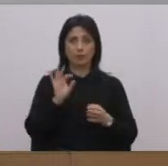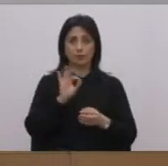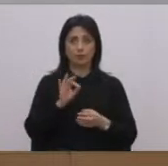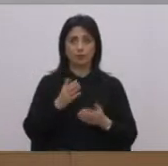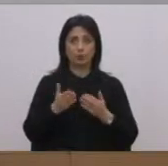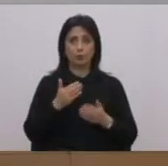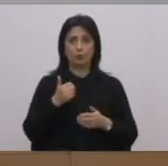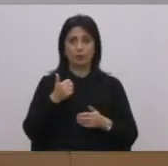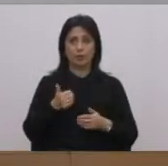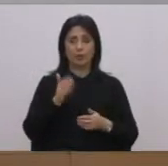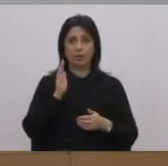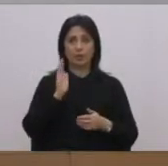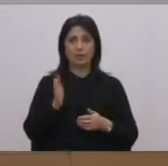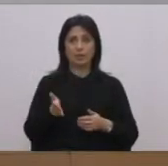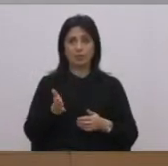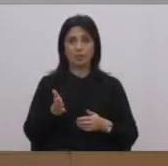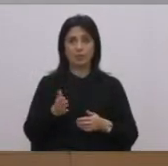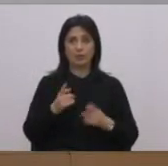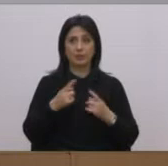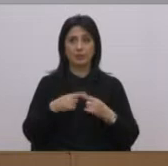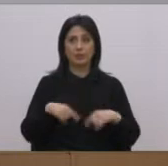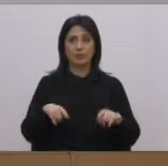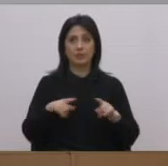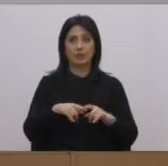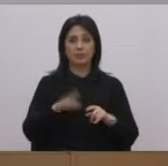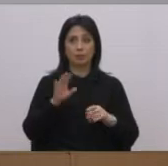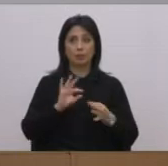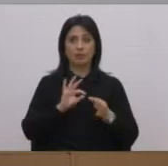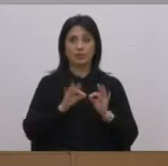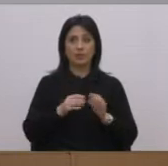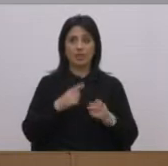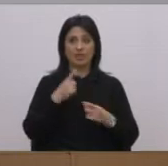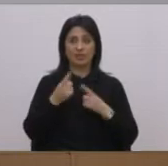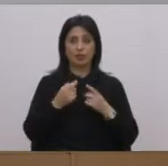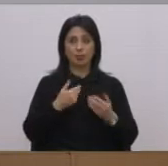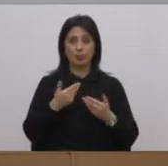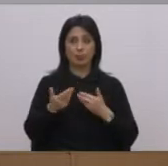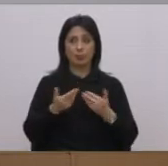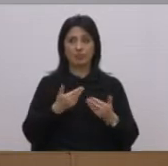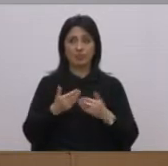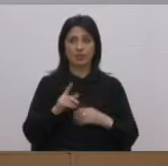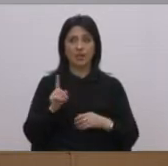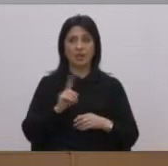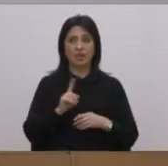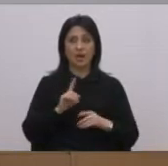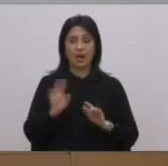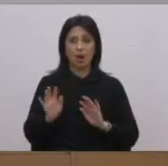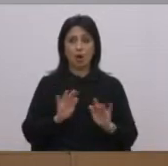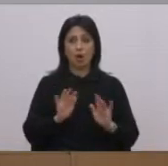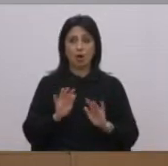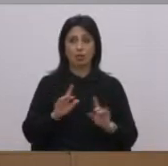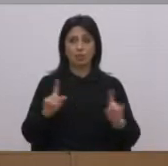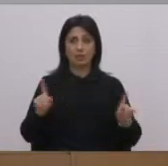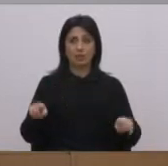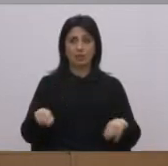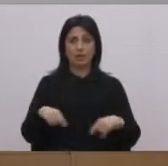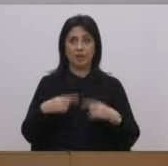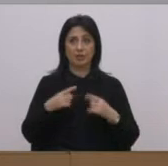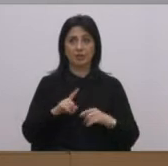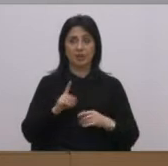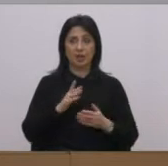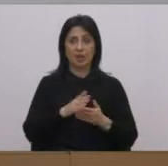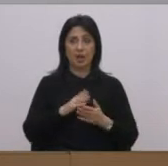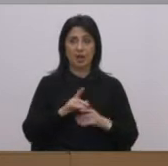თუმცა ალბათ კარგი იქნება საზოგადოებას უფრო ცელი ინფორმაცია მივაწოდოთ, რა ღონისძიებებს ახორციელებს და რა